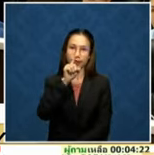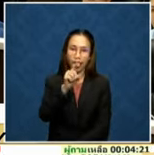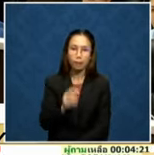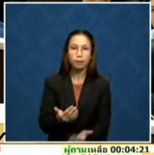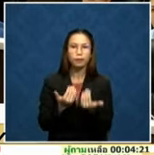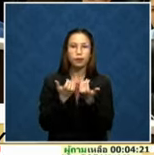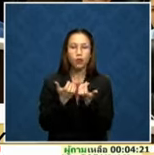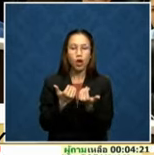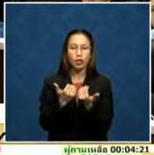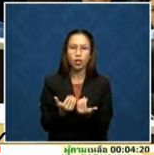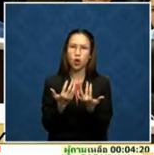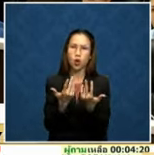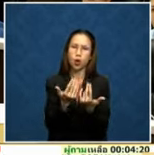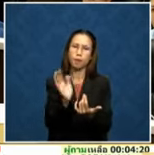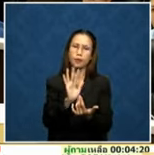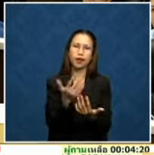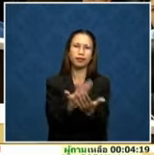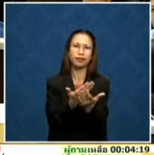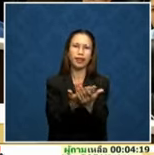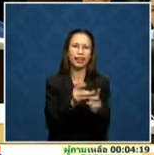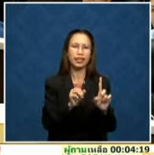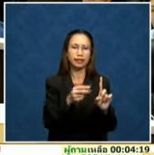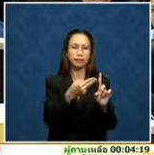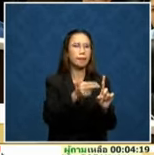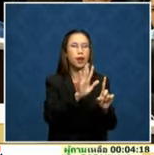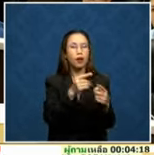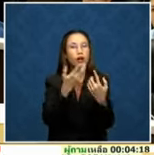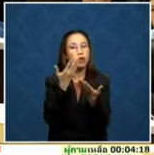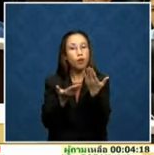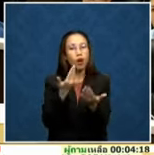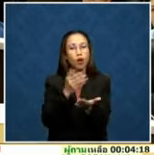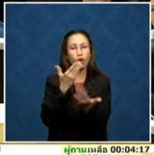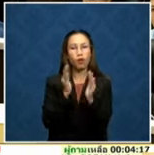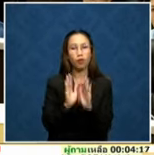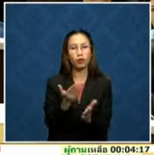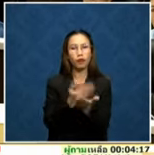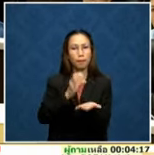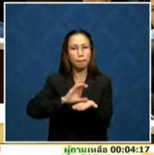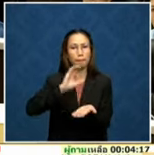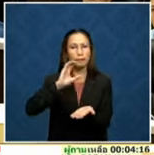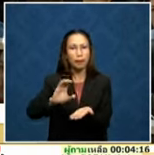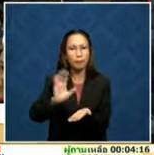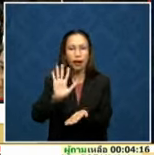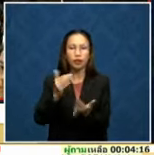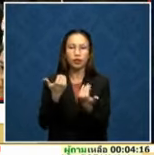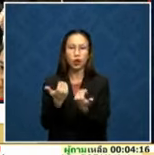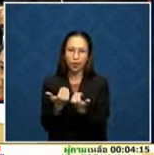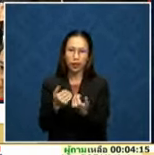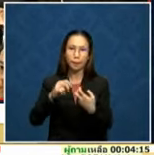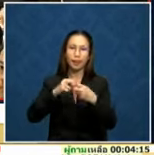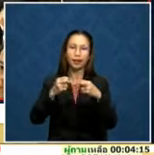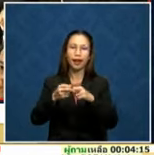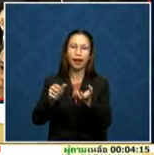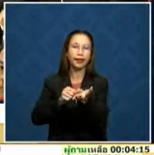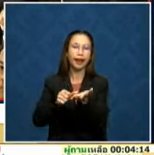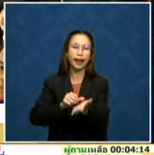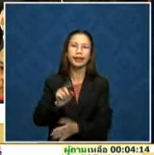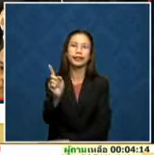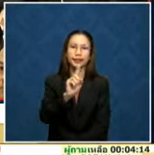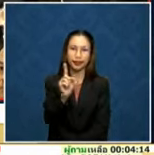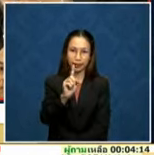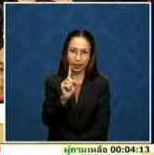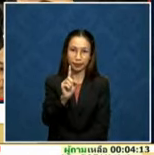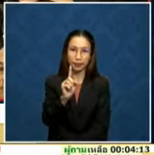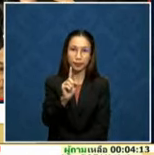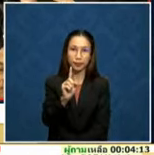ด้ไม่ต้องรอในโด Norway หอว่า รอให้นักลงทุมาลงทุนเราจะแก้ปัหาเสพอหน้า ได้อย่างใดนะคะ